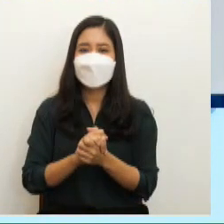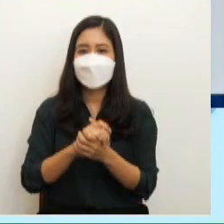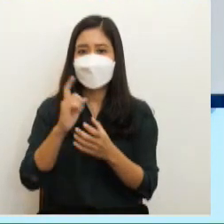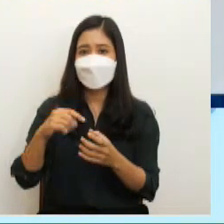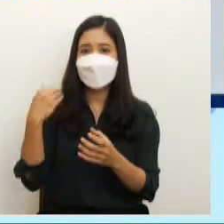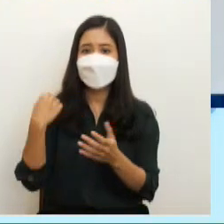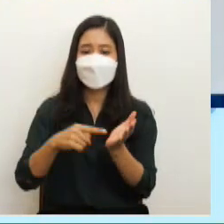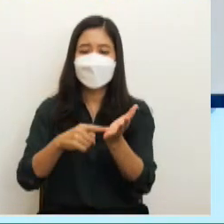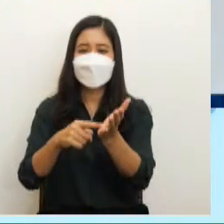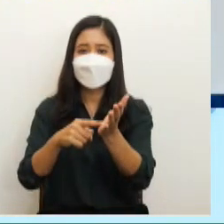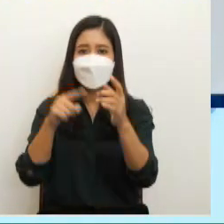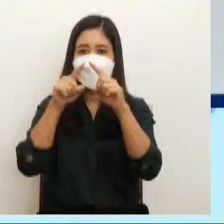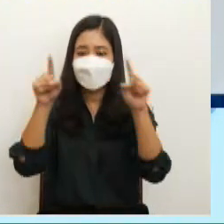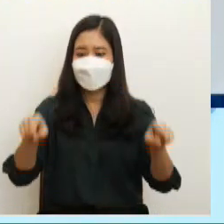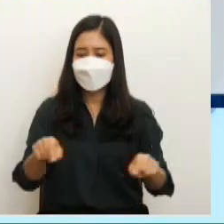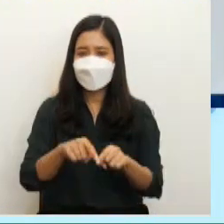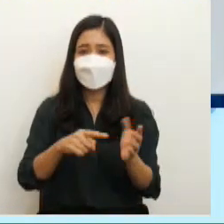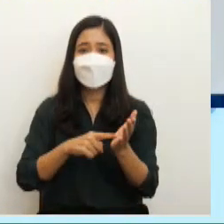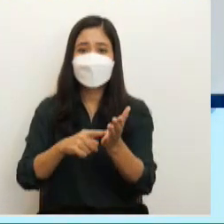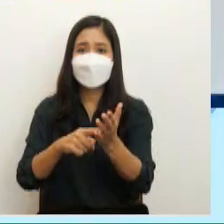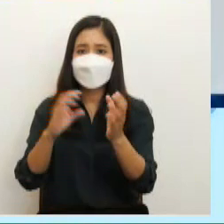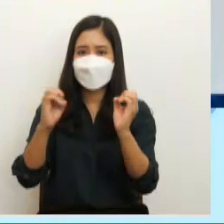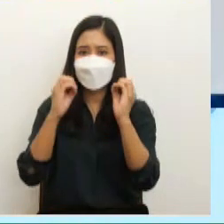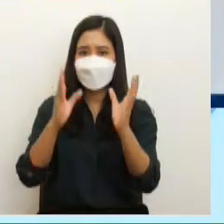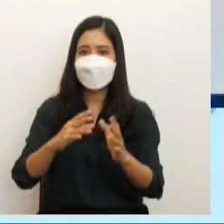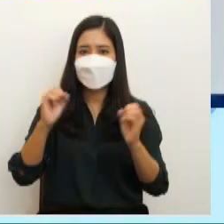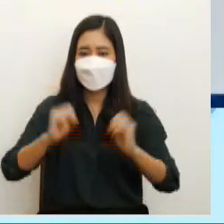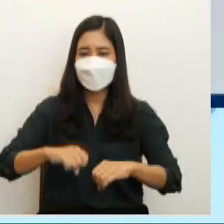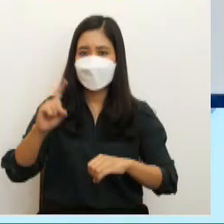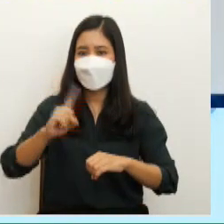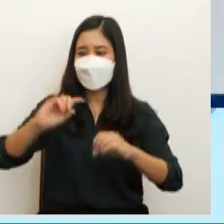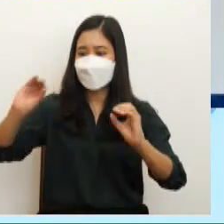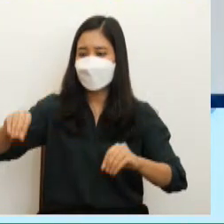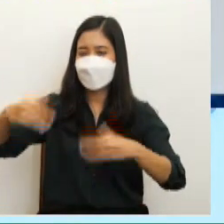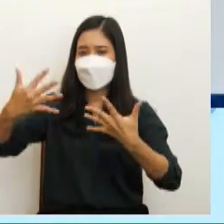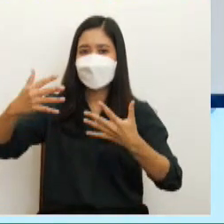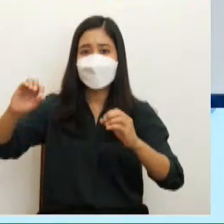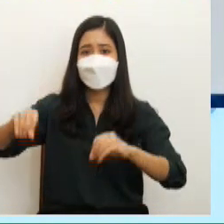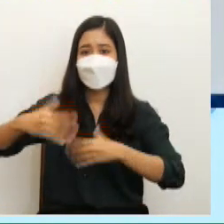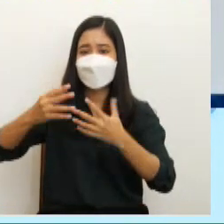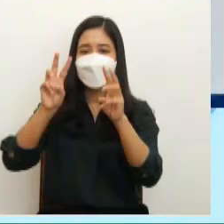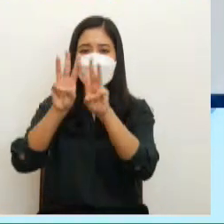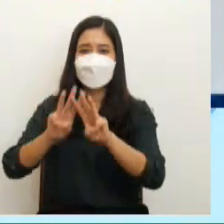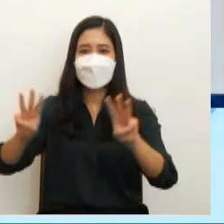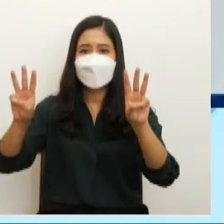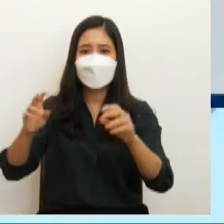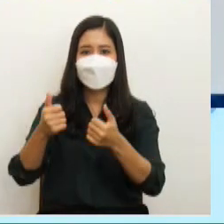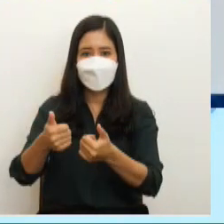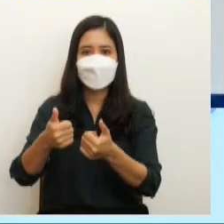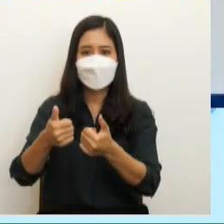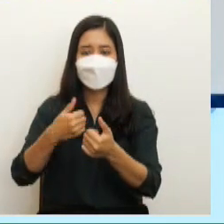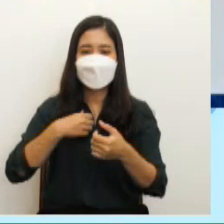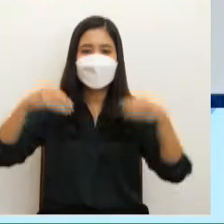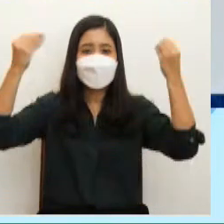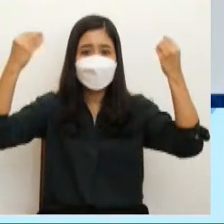ตรงนี้นะครับคุณครูและบุคลากรทางการศึกษาเนี่ยสามารถที่จะไปโหลดจากเว็บไซต์ของสปสช.นะครับอันที่2ก็คือสำเนาบัตรประชา